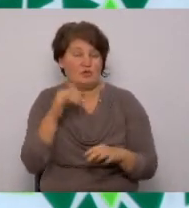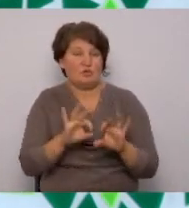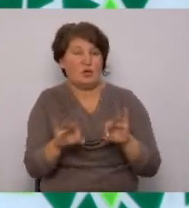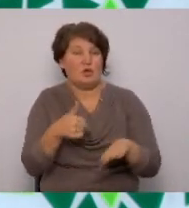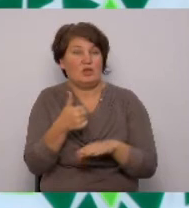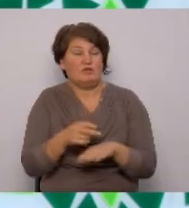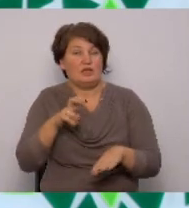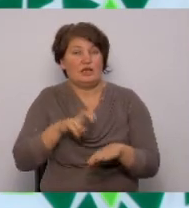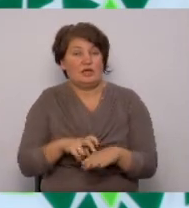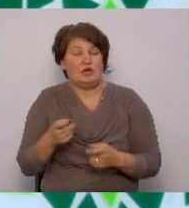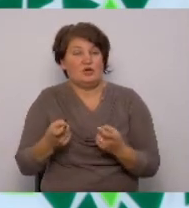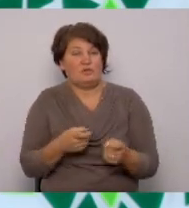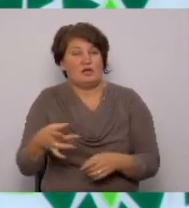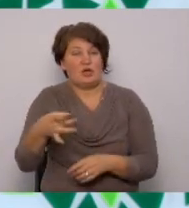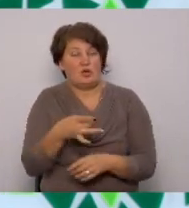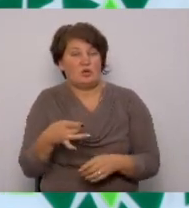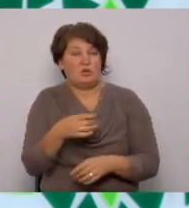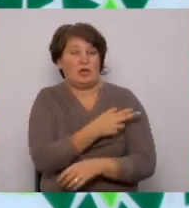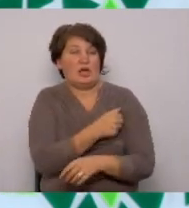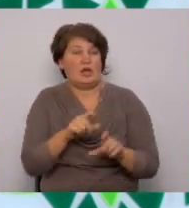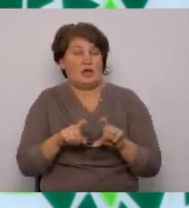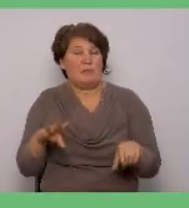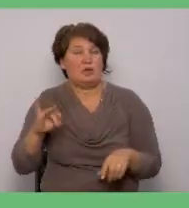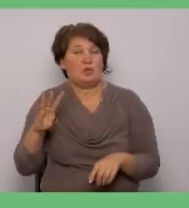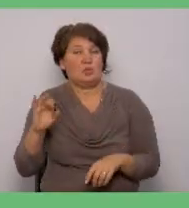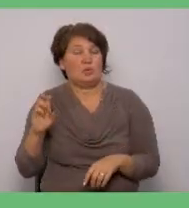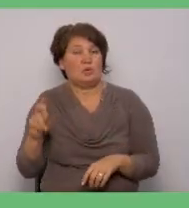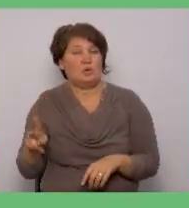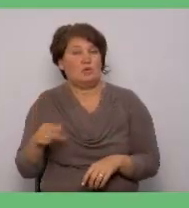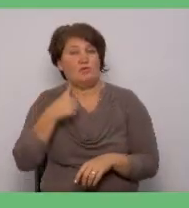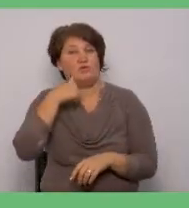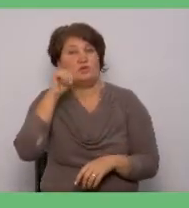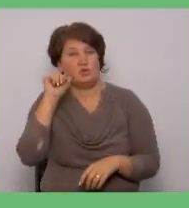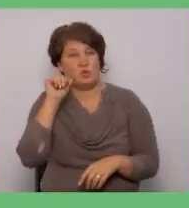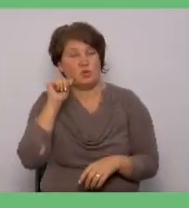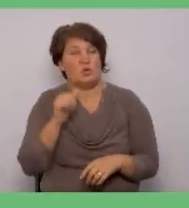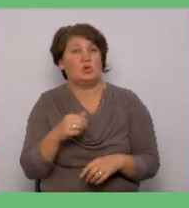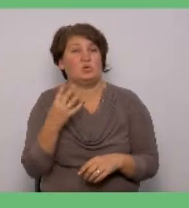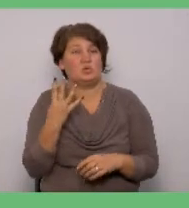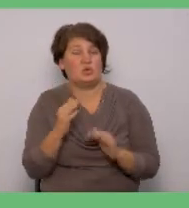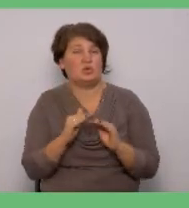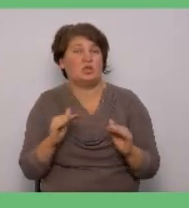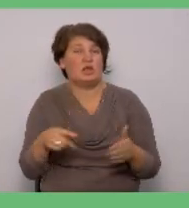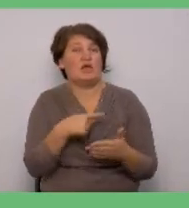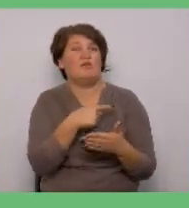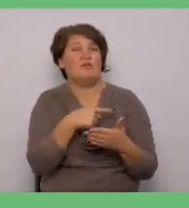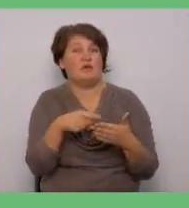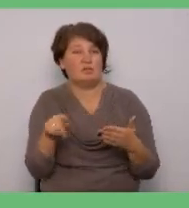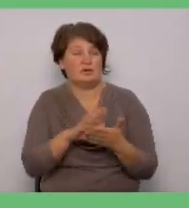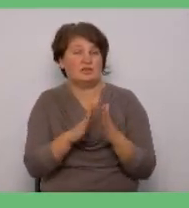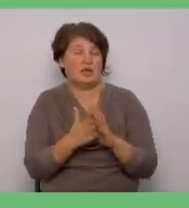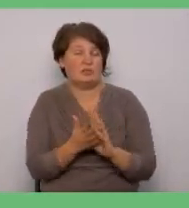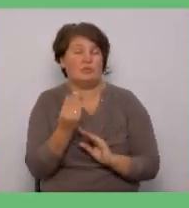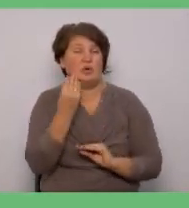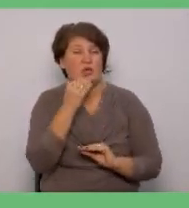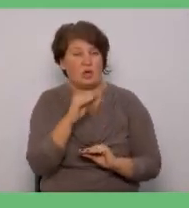лікар Косівської центральної районної лікарні Дмитро Микитюк. Вчора вже чотири виписали, ще двох лишив. Стан покращився,